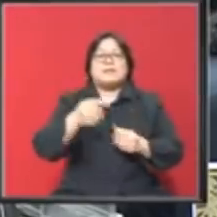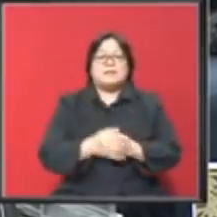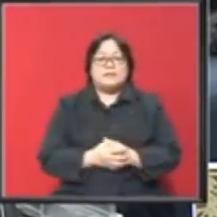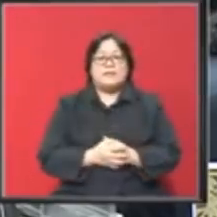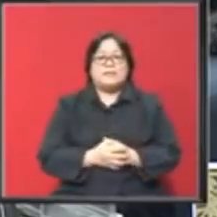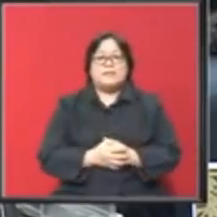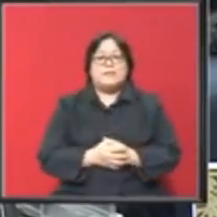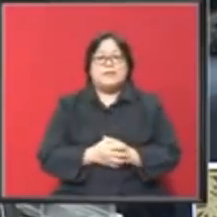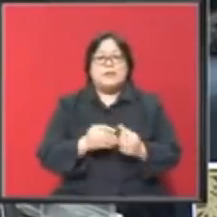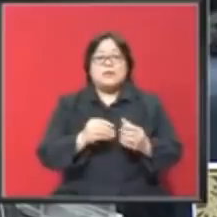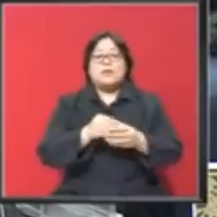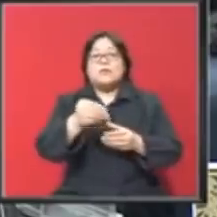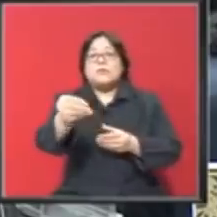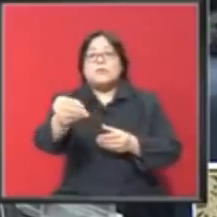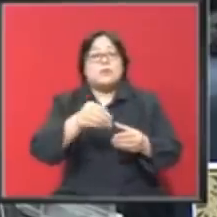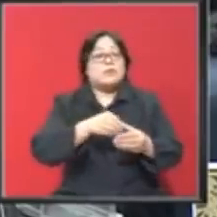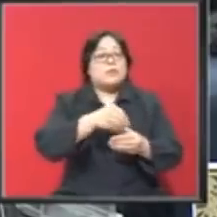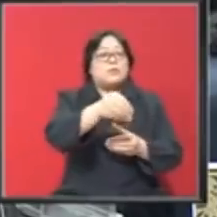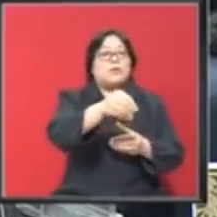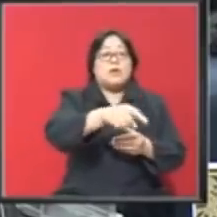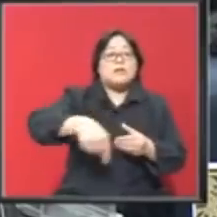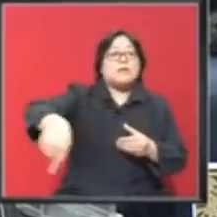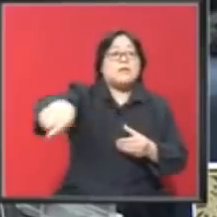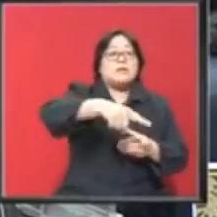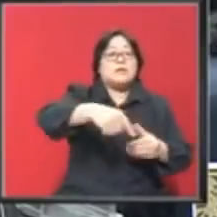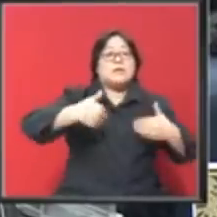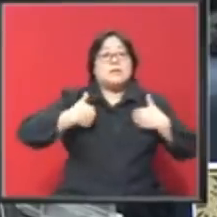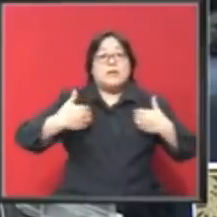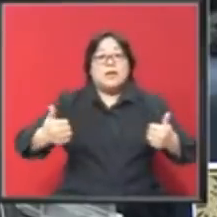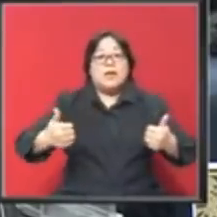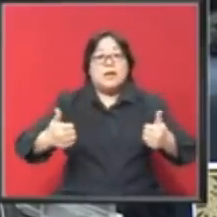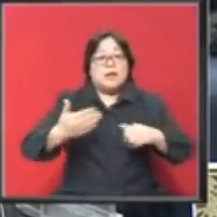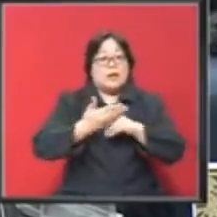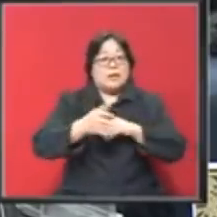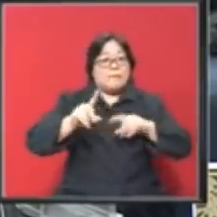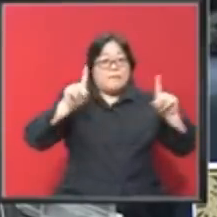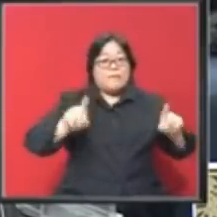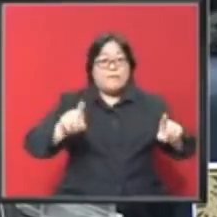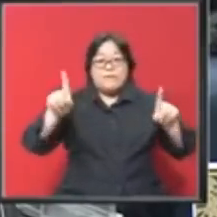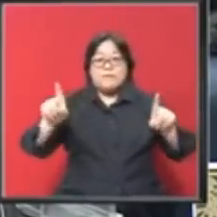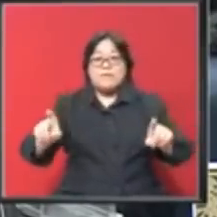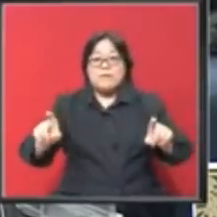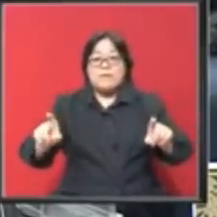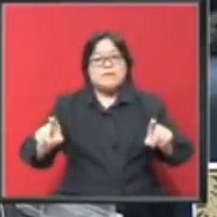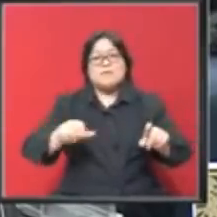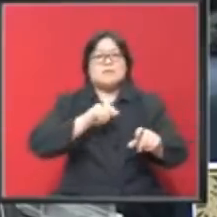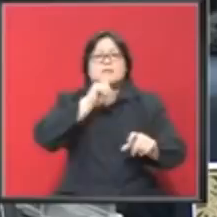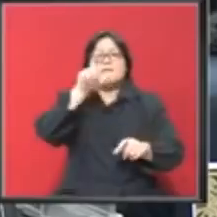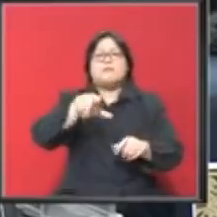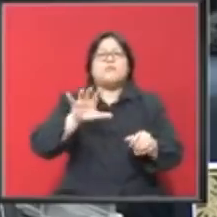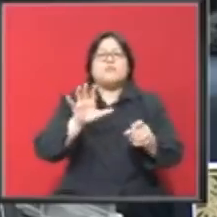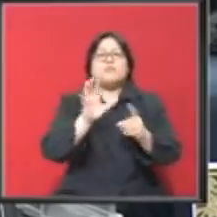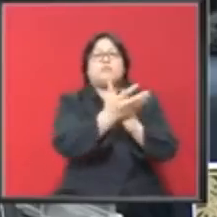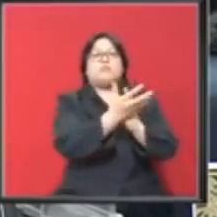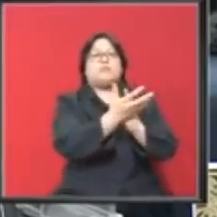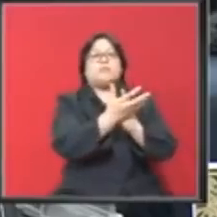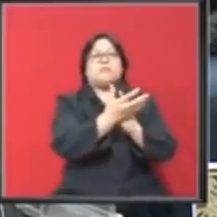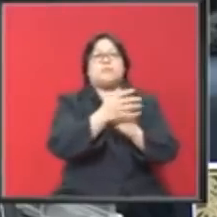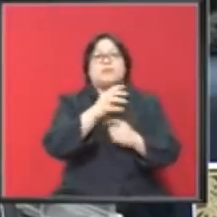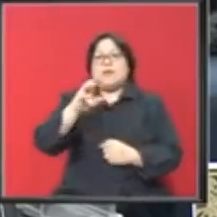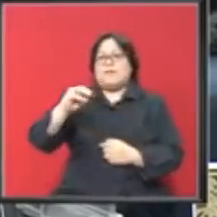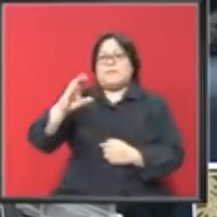mereka yang didapat ijtihad Setelah diuji tidak perlu dikurung dengan